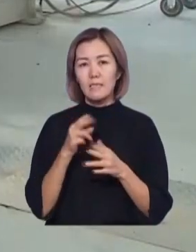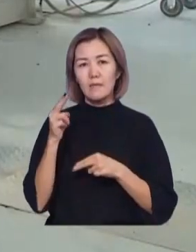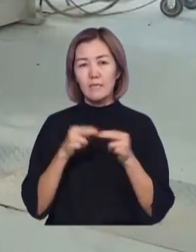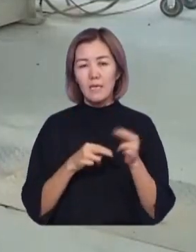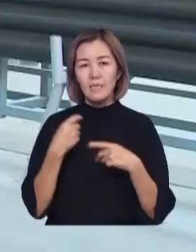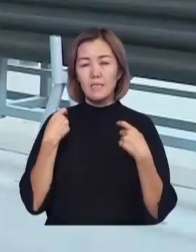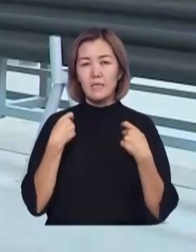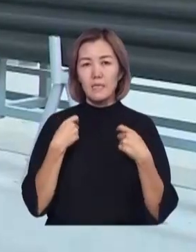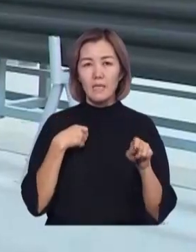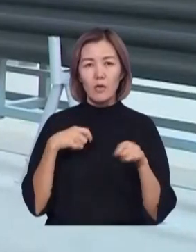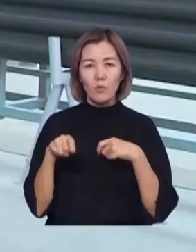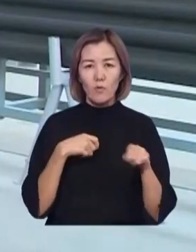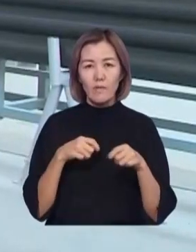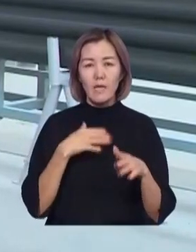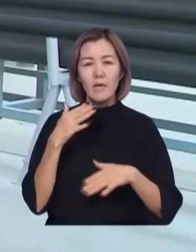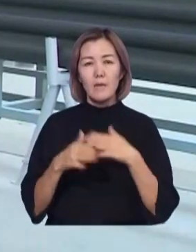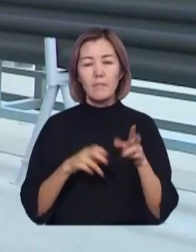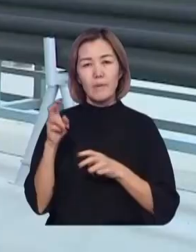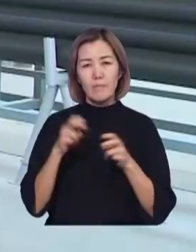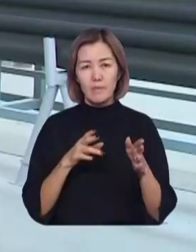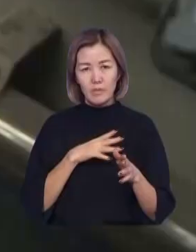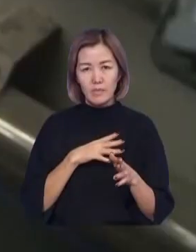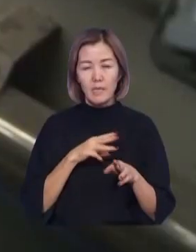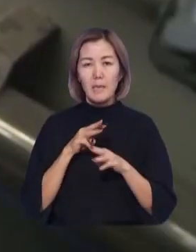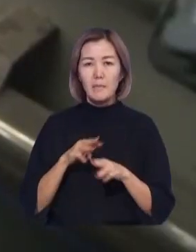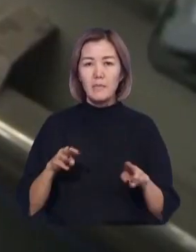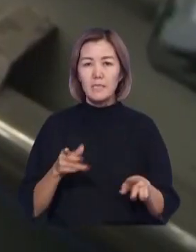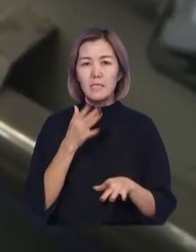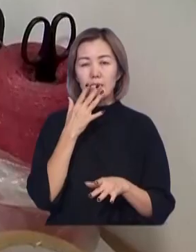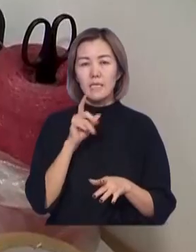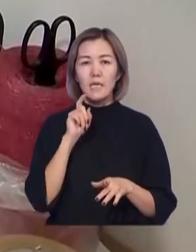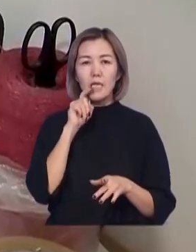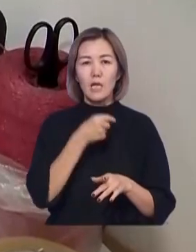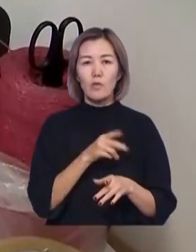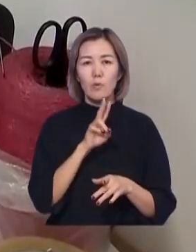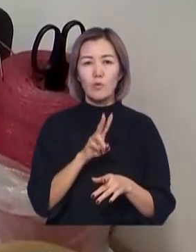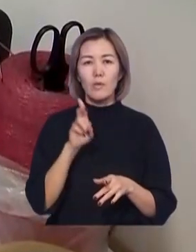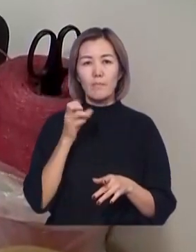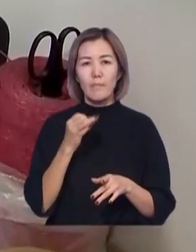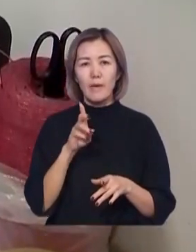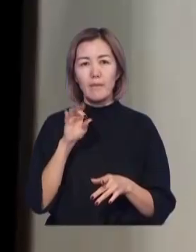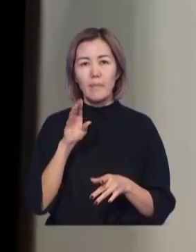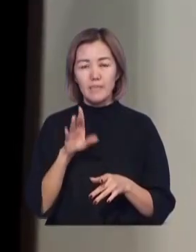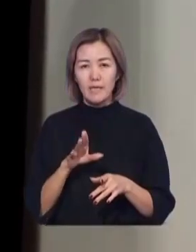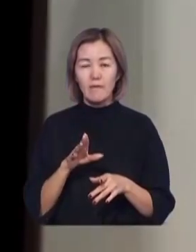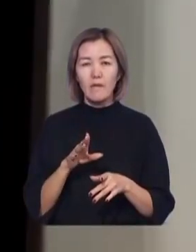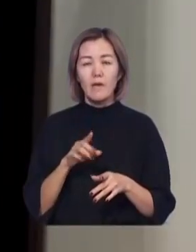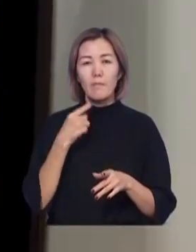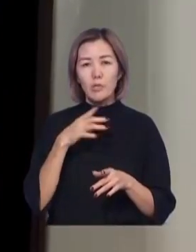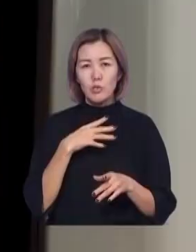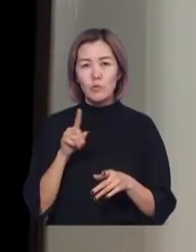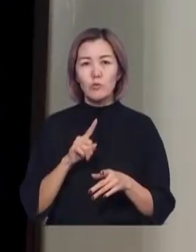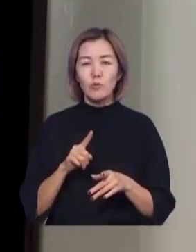хозяйство строительство и торговля перерабатывающая промышленность министр национальной экономики Нурлан байбазаров